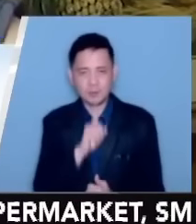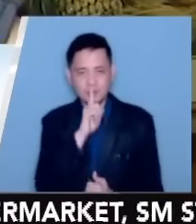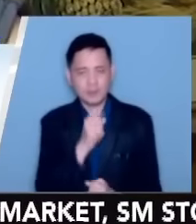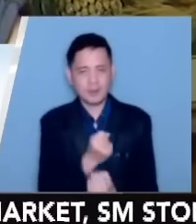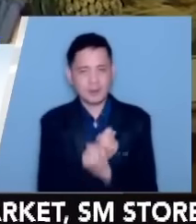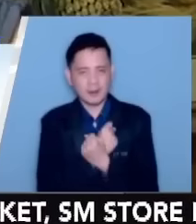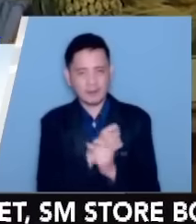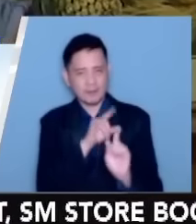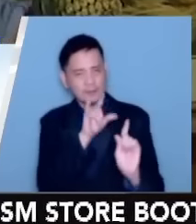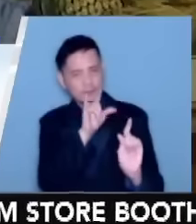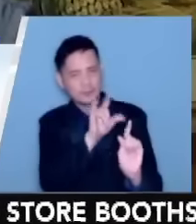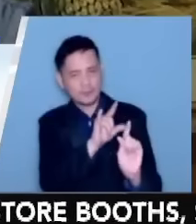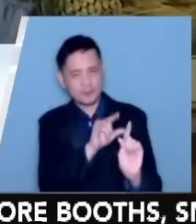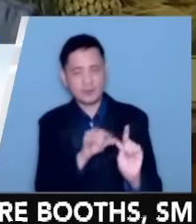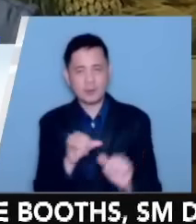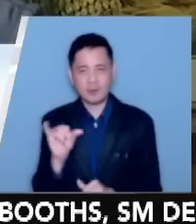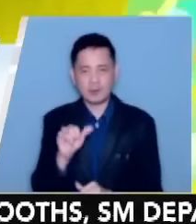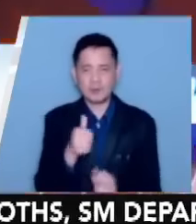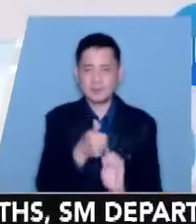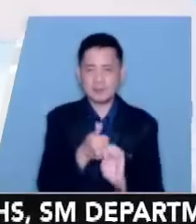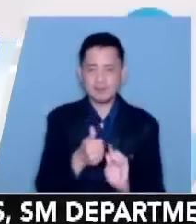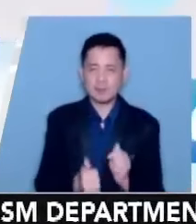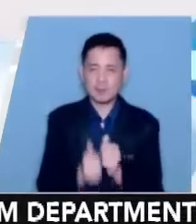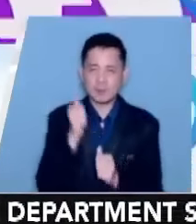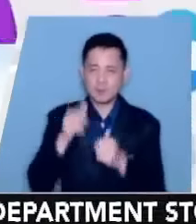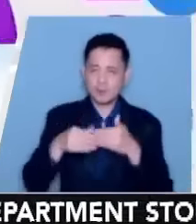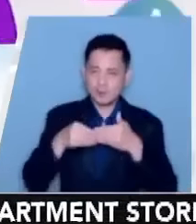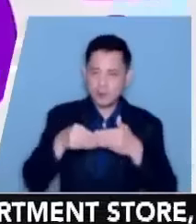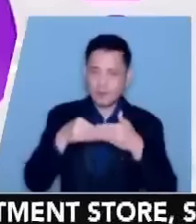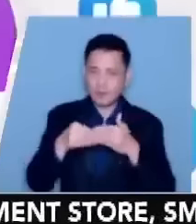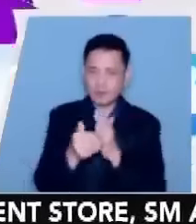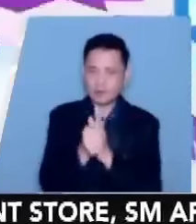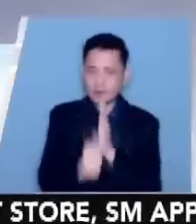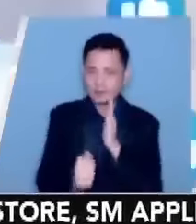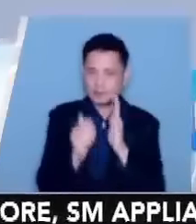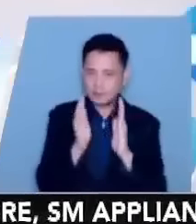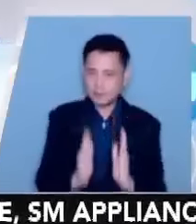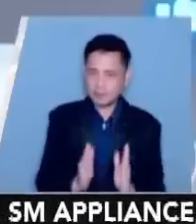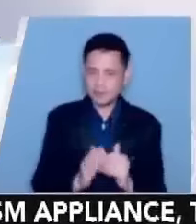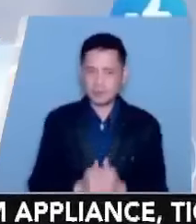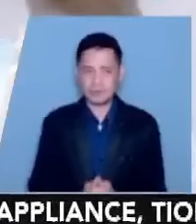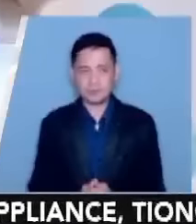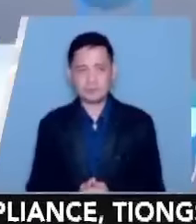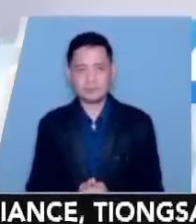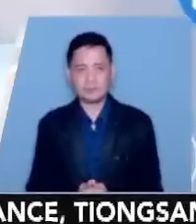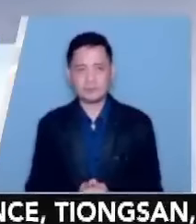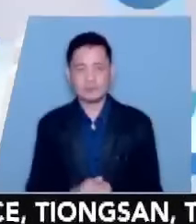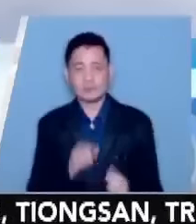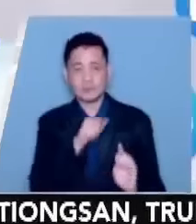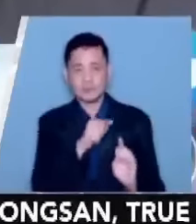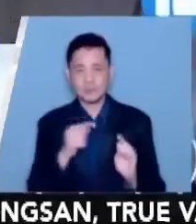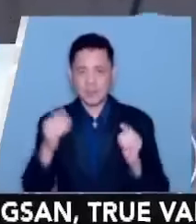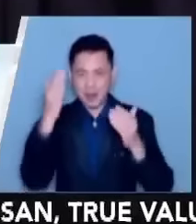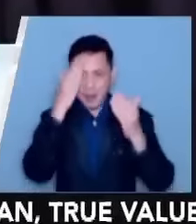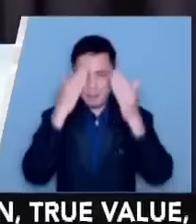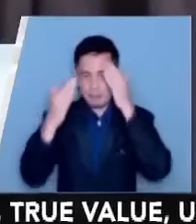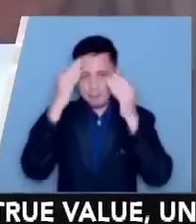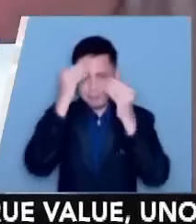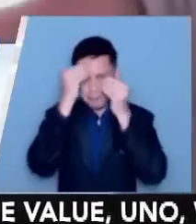ang pinaka-versatile talent natin. Extended pa nga ang pagbibigay kaalaman ni Kuya Kim. Tuwing Saturday